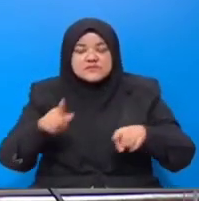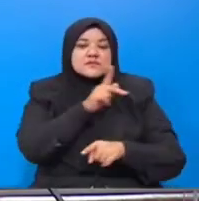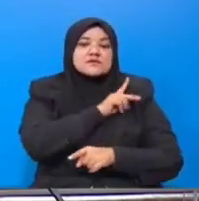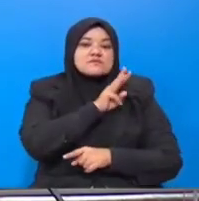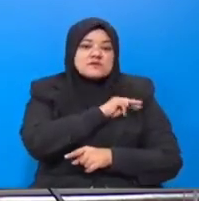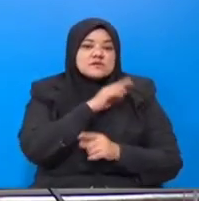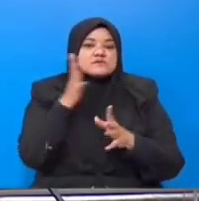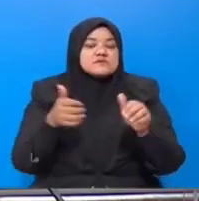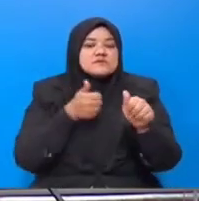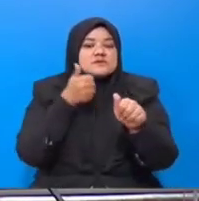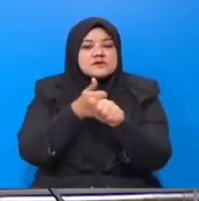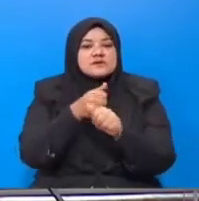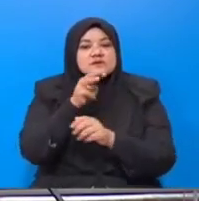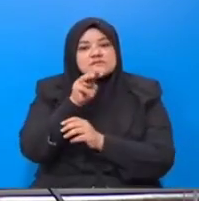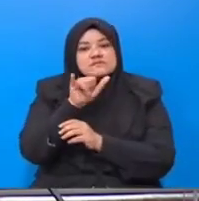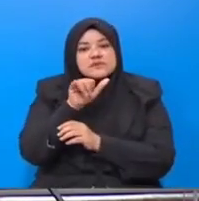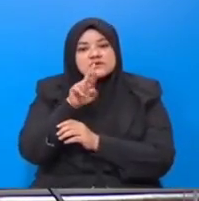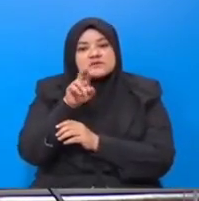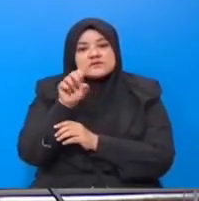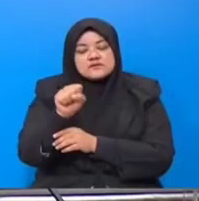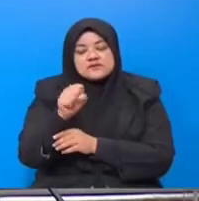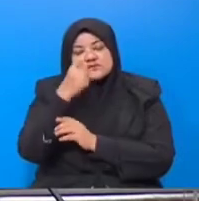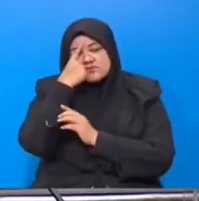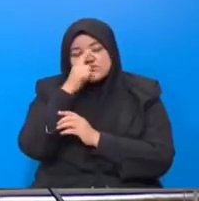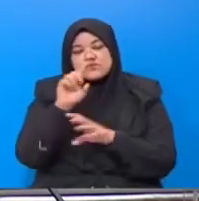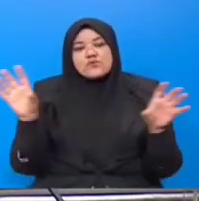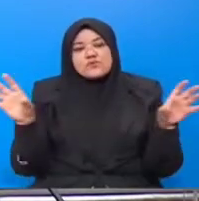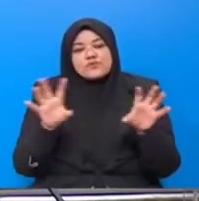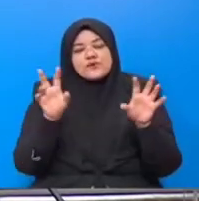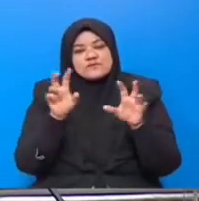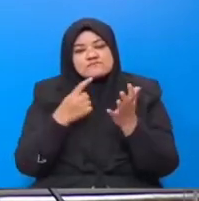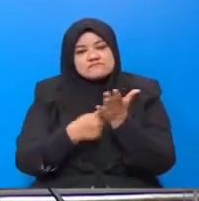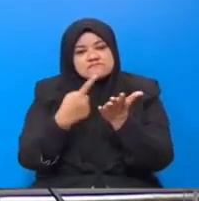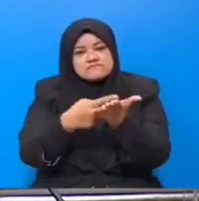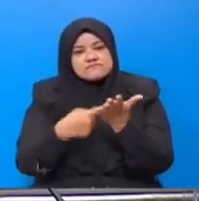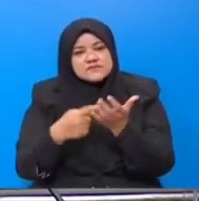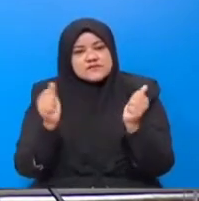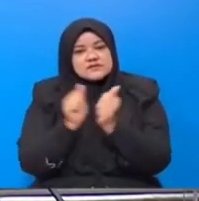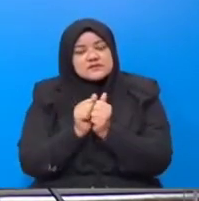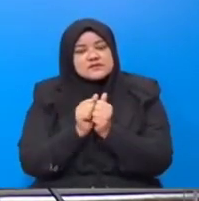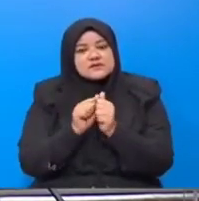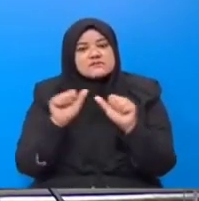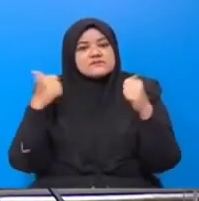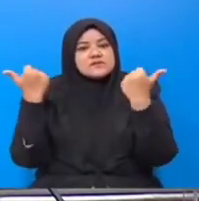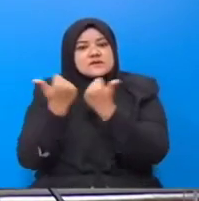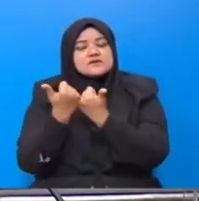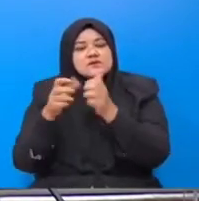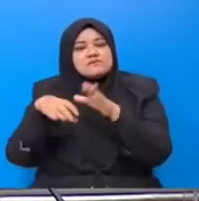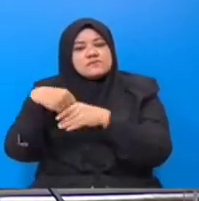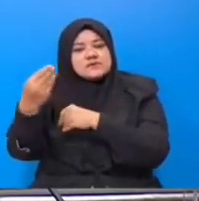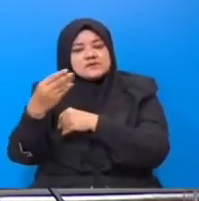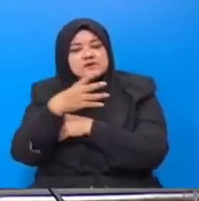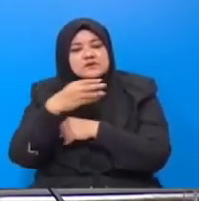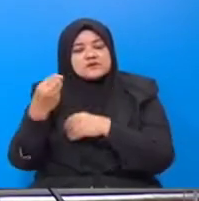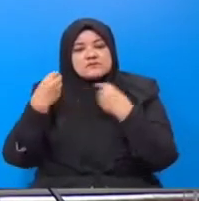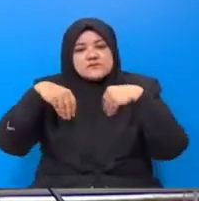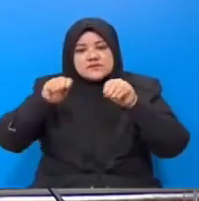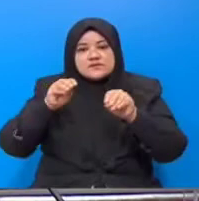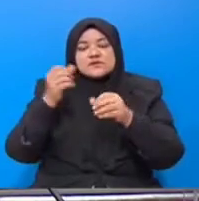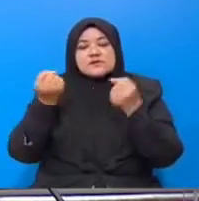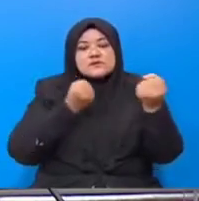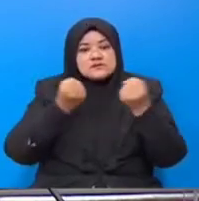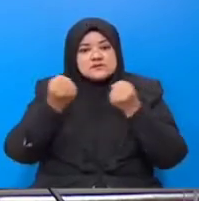Kementerian telah mengarahkan Maros untuk menghadirkan perbincangan terperinci dengan PH persatuan pengeluaran dan